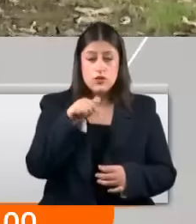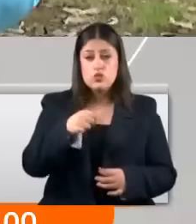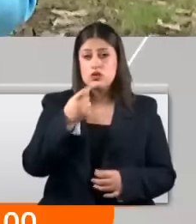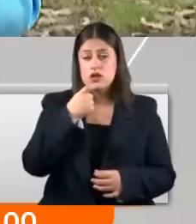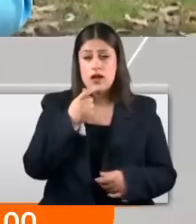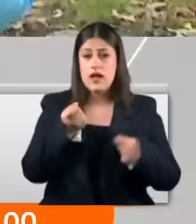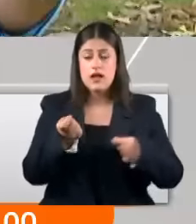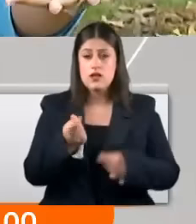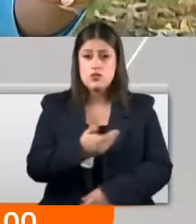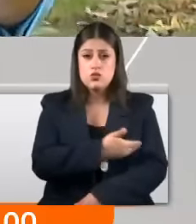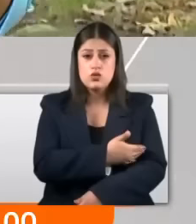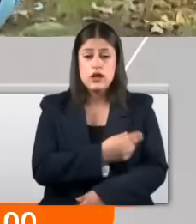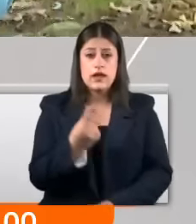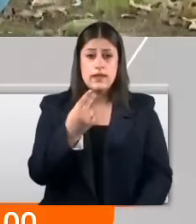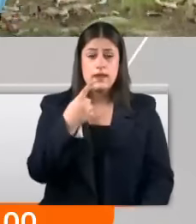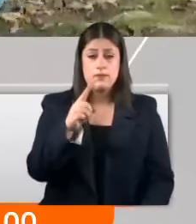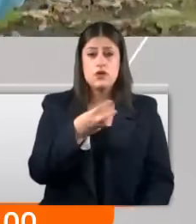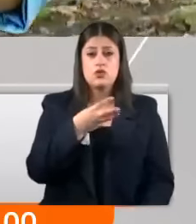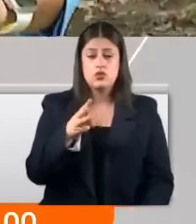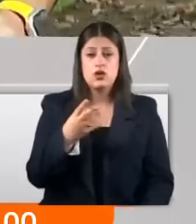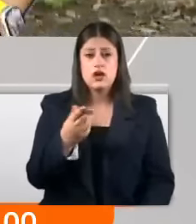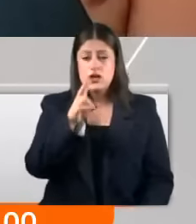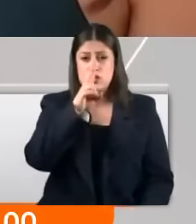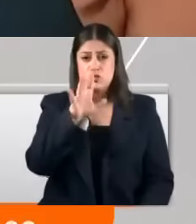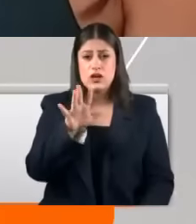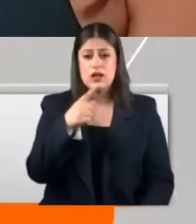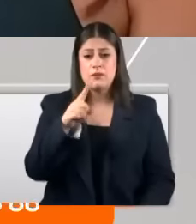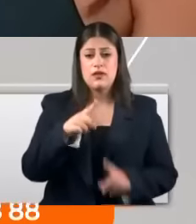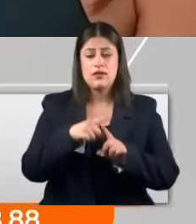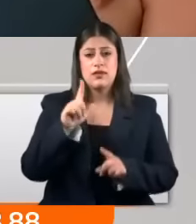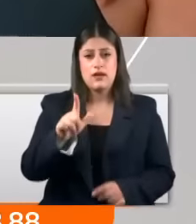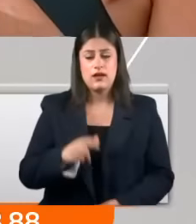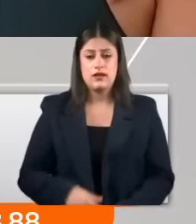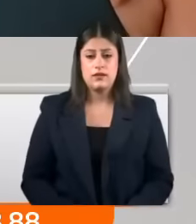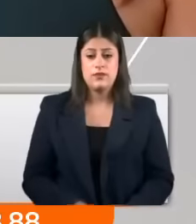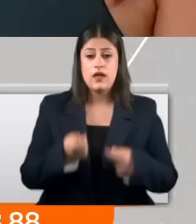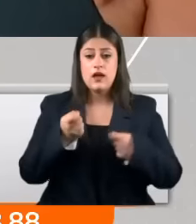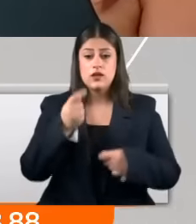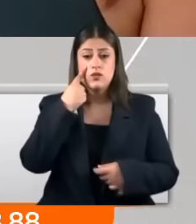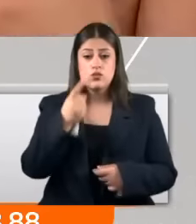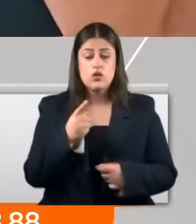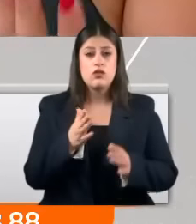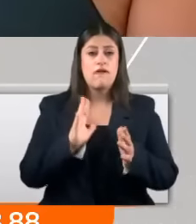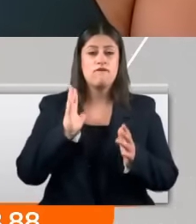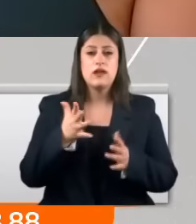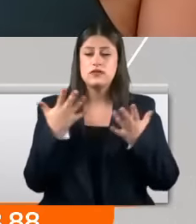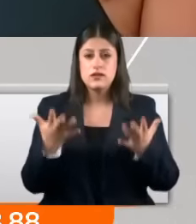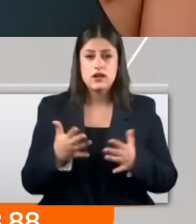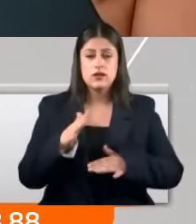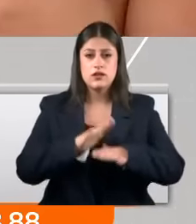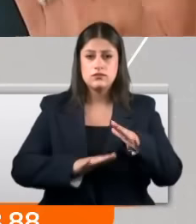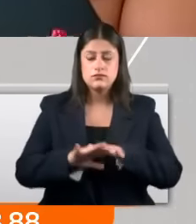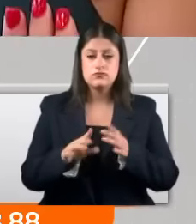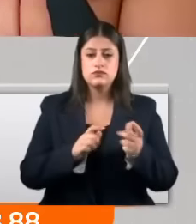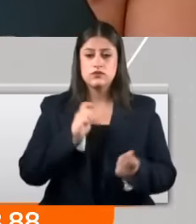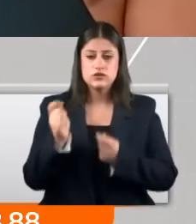eğitim ücreti ise 7 bin euro yani 250 bin lira. Aslında eğitimleri daha çok uygulamalı eğitim. Daha çok pratiğe önem veriyorlar